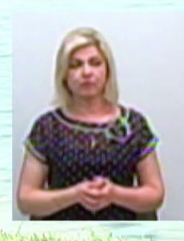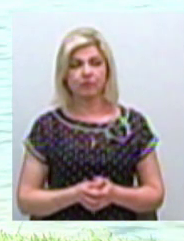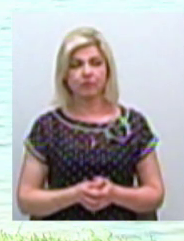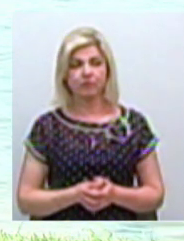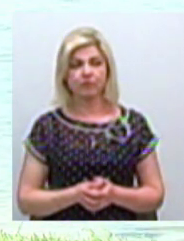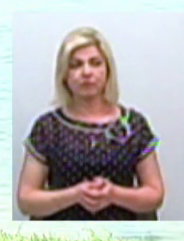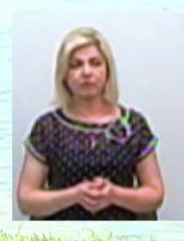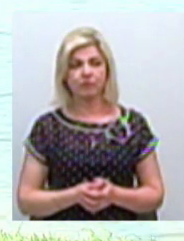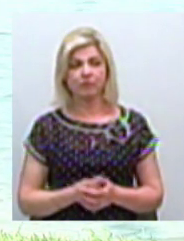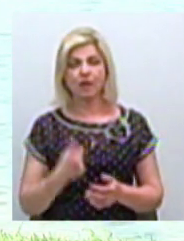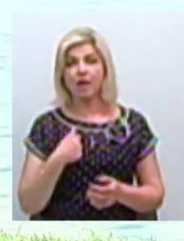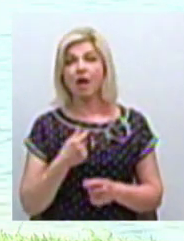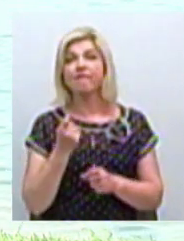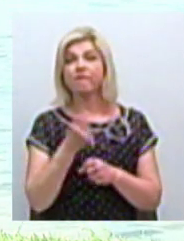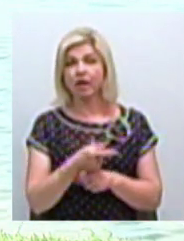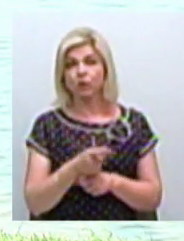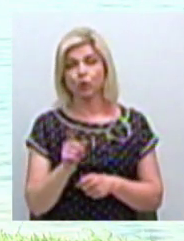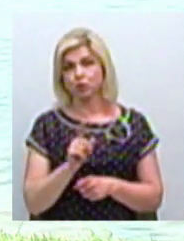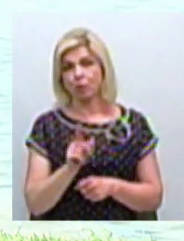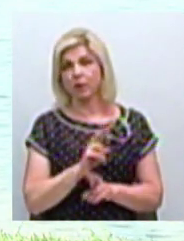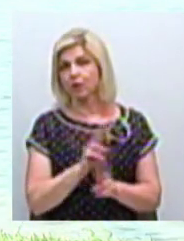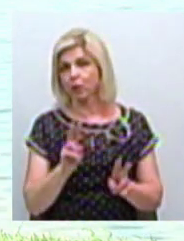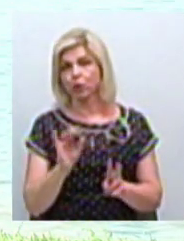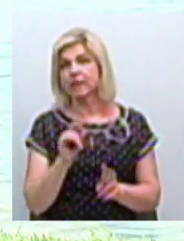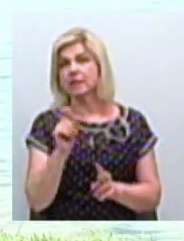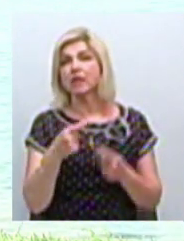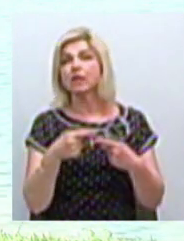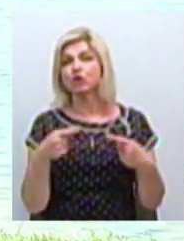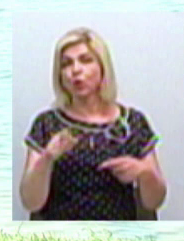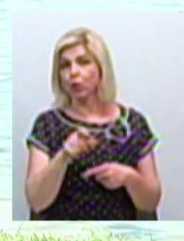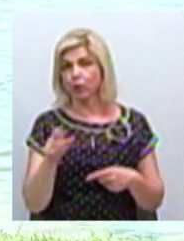викинув, щоб ніхто з інших людей не